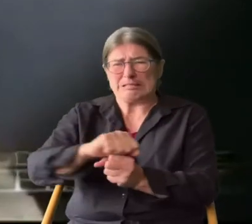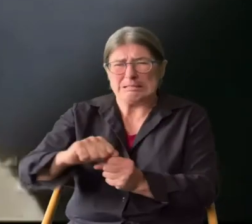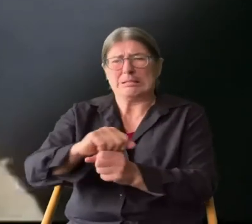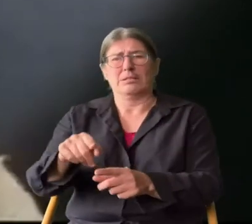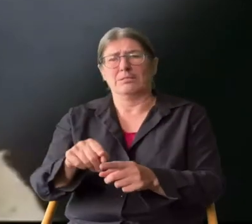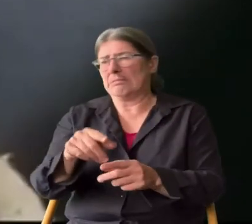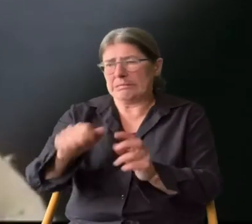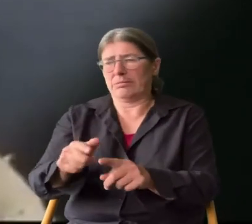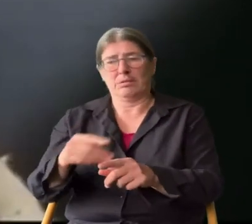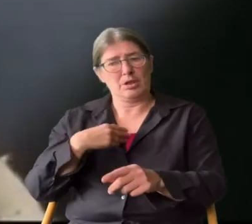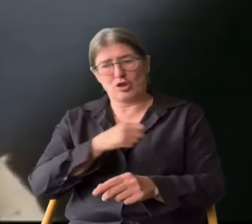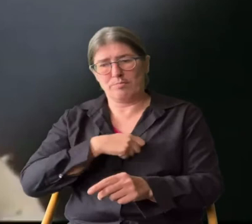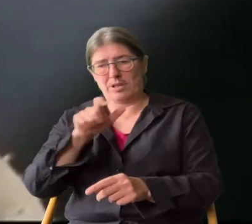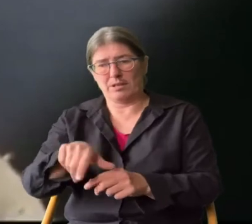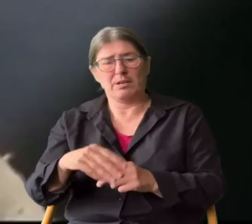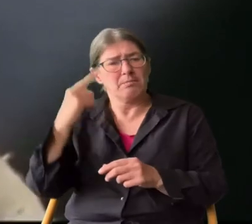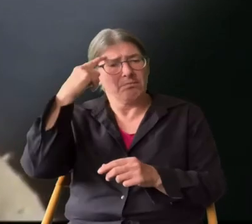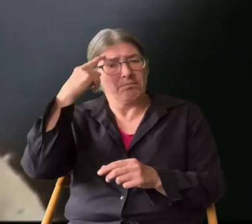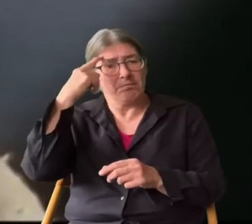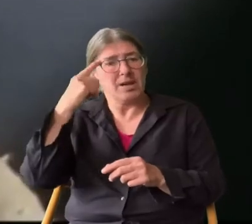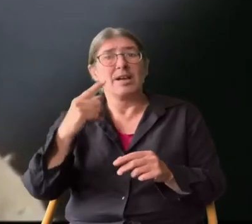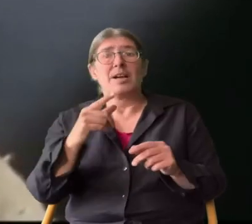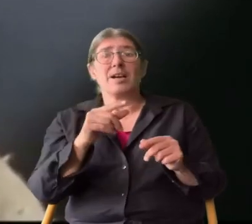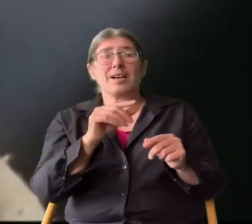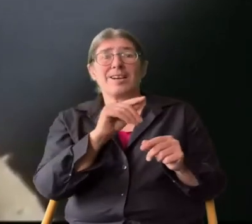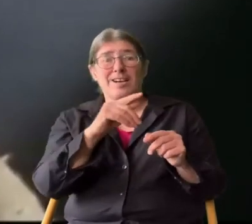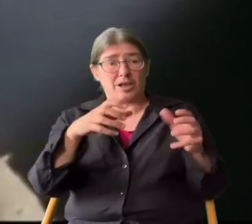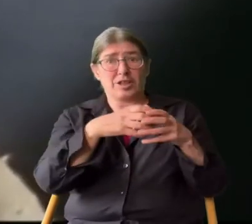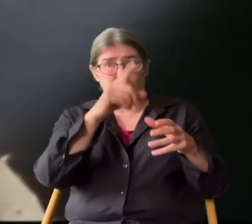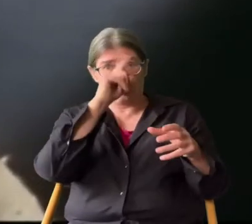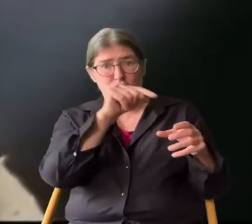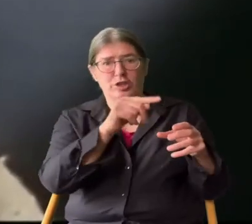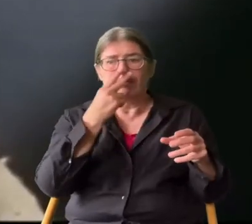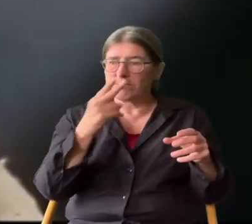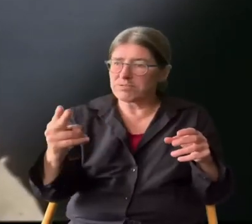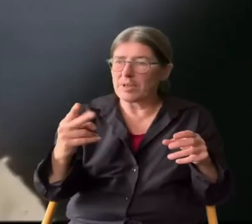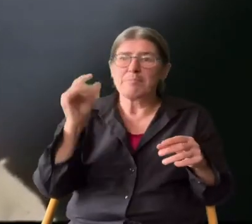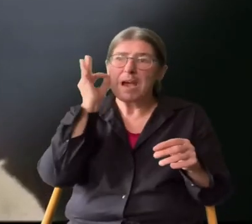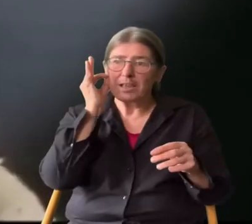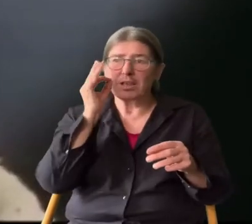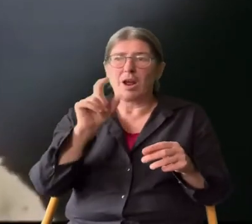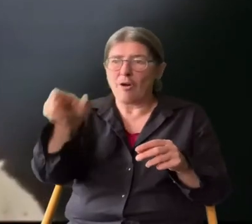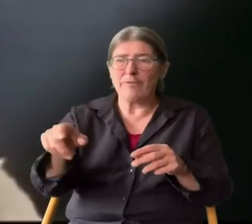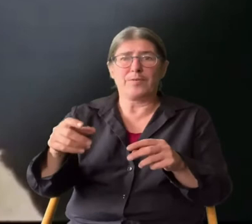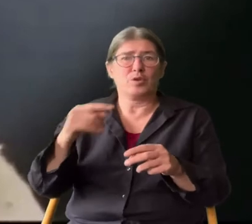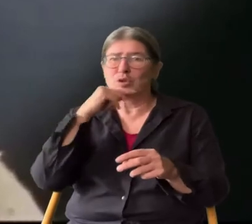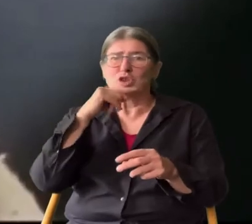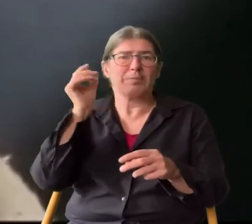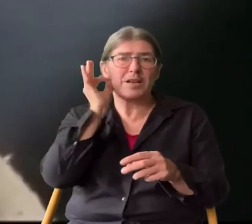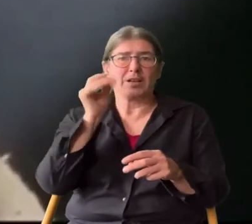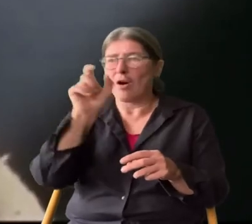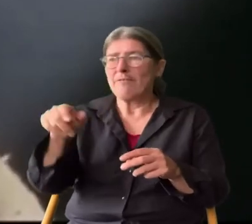Wenn ich daran denke, in einem Casino der Deutschen haben wir Mädchen gefunden, die vergewaltigt und umgebracht worden sind.